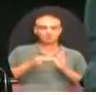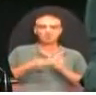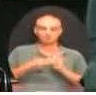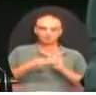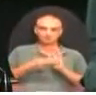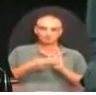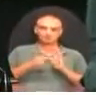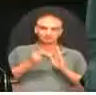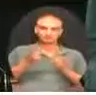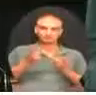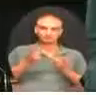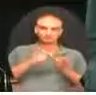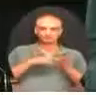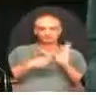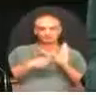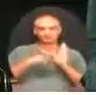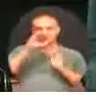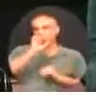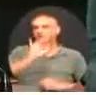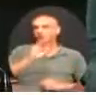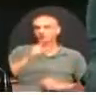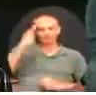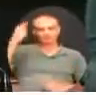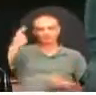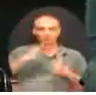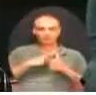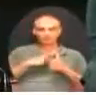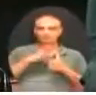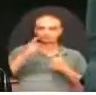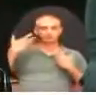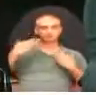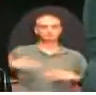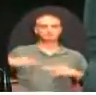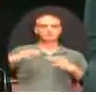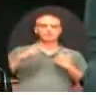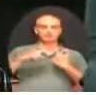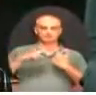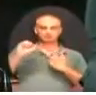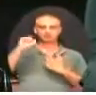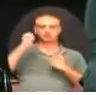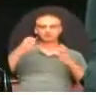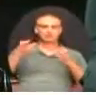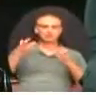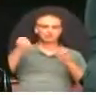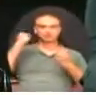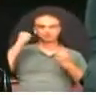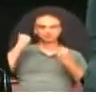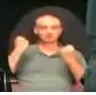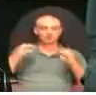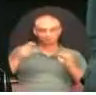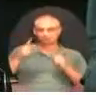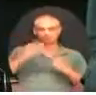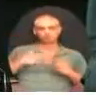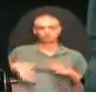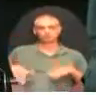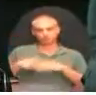הפוליטית שמציגה גישה שהיא אידיאולוגית, שהיא ממלכתית, שהיא סוציאל דמוקרטית, שהיא שוחרת